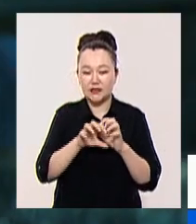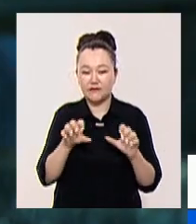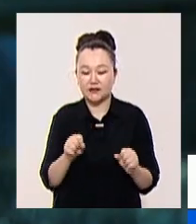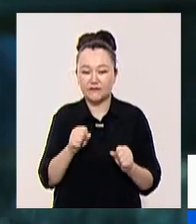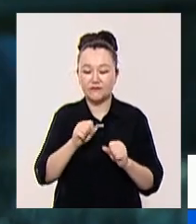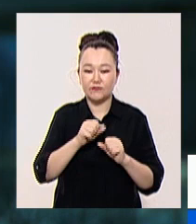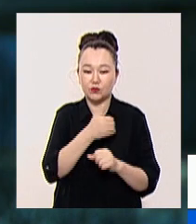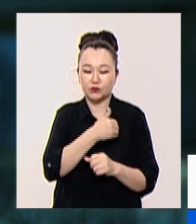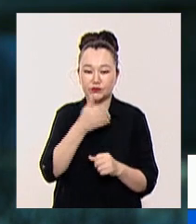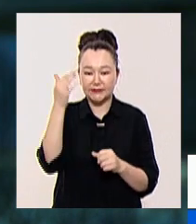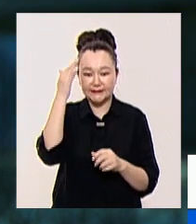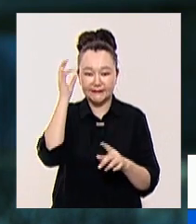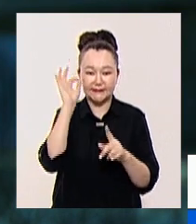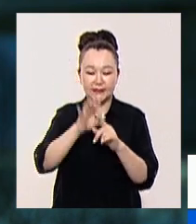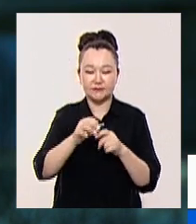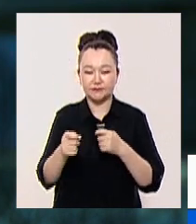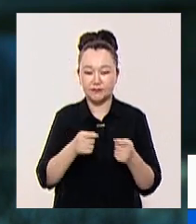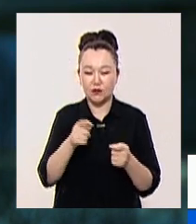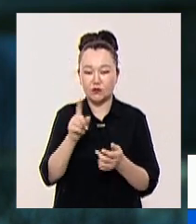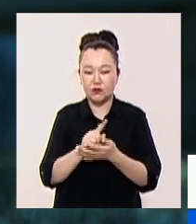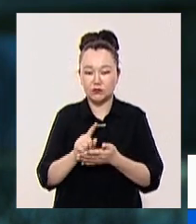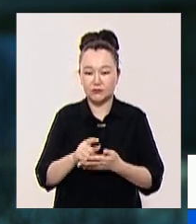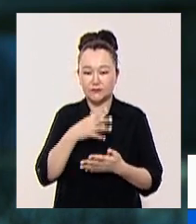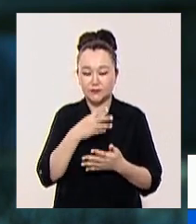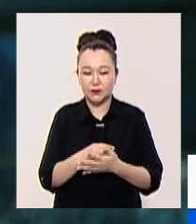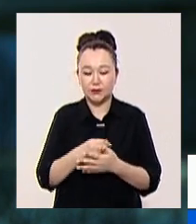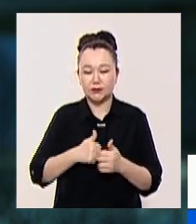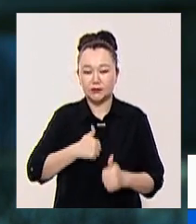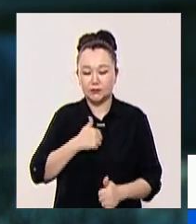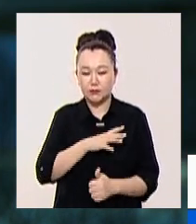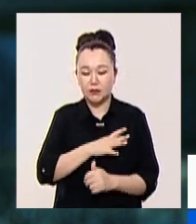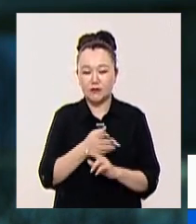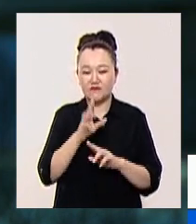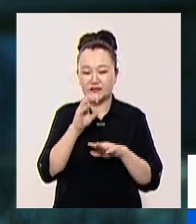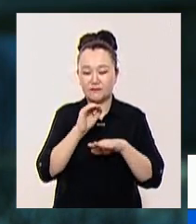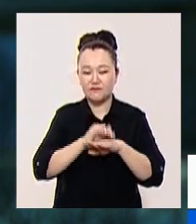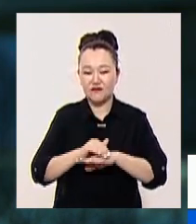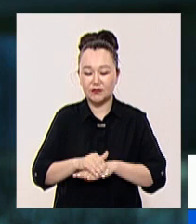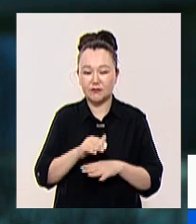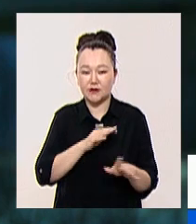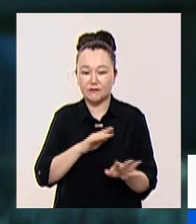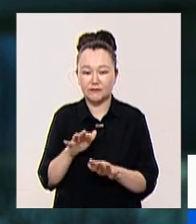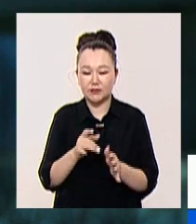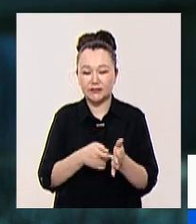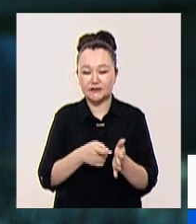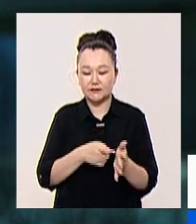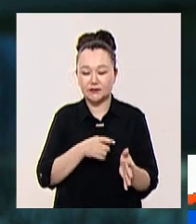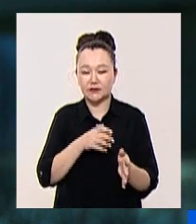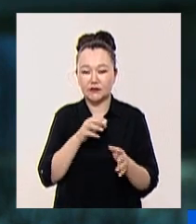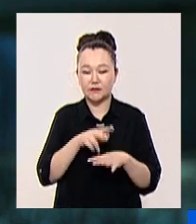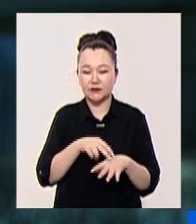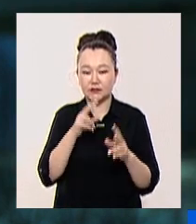Также, по мнению следователя, он превышал должностные полномочия. По всем фактам проводятся активные